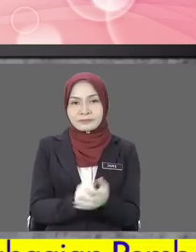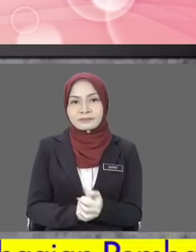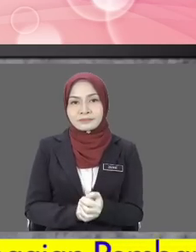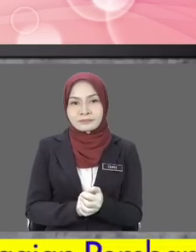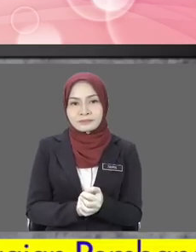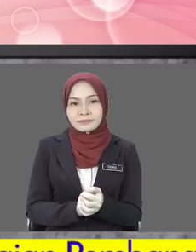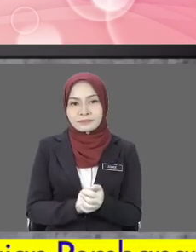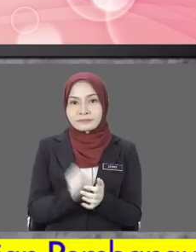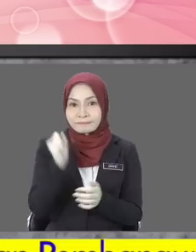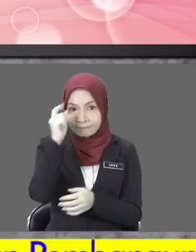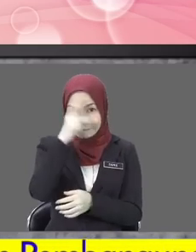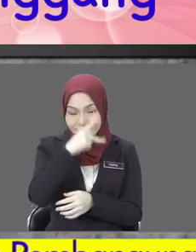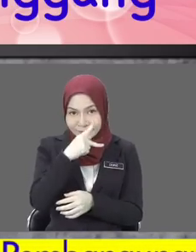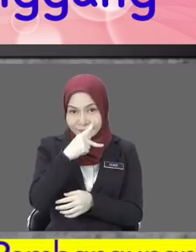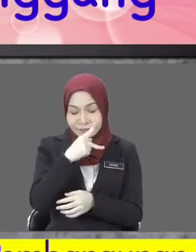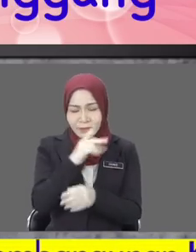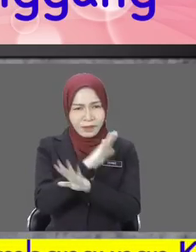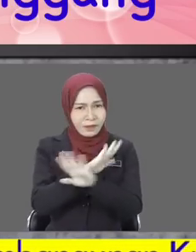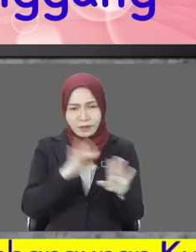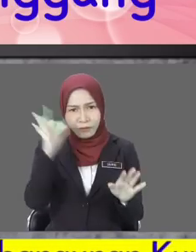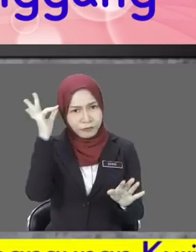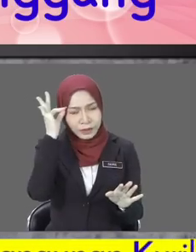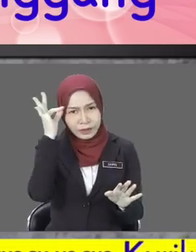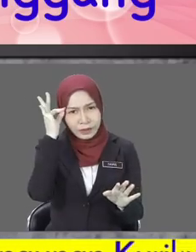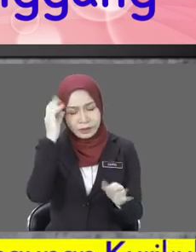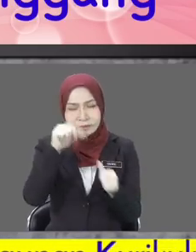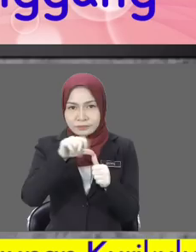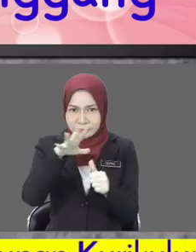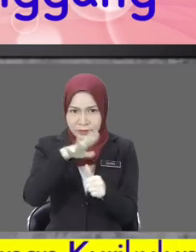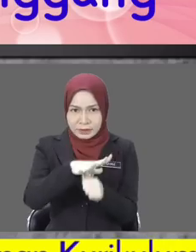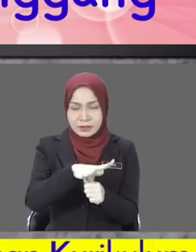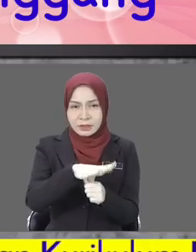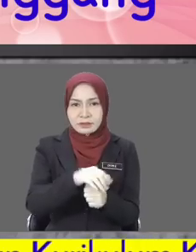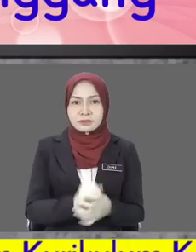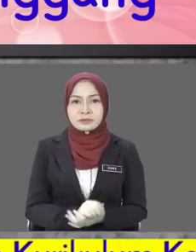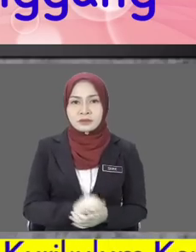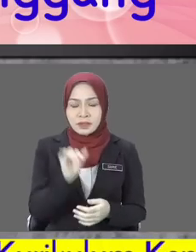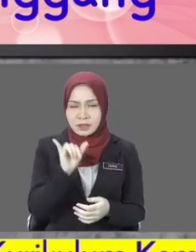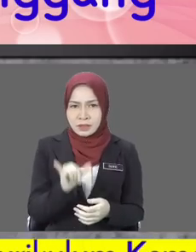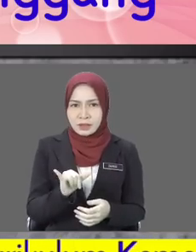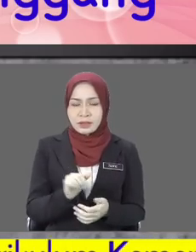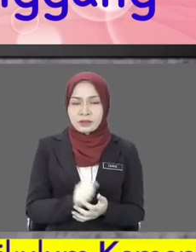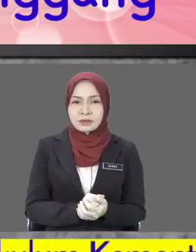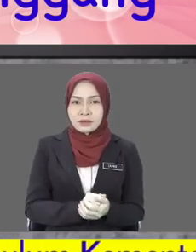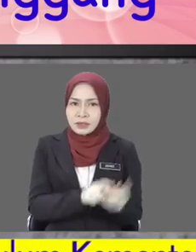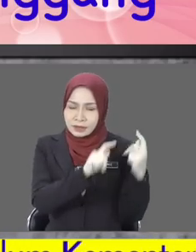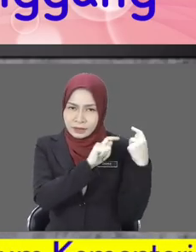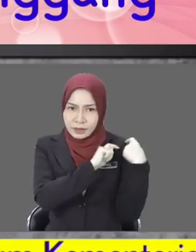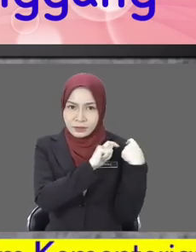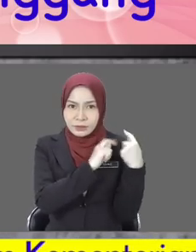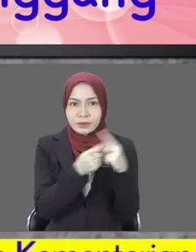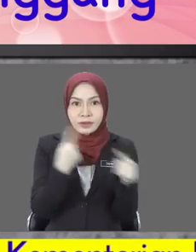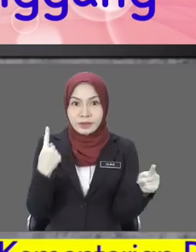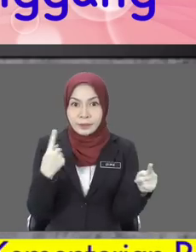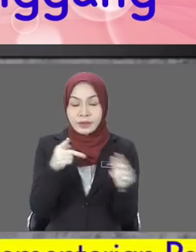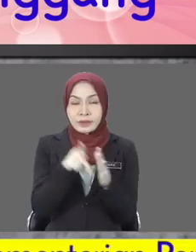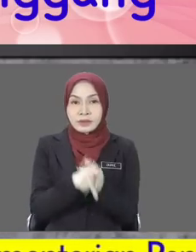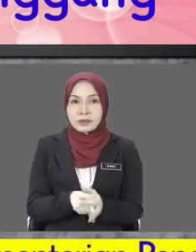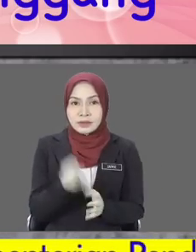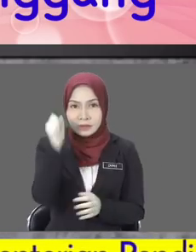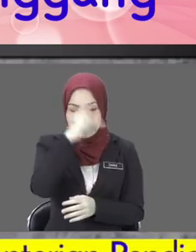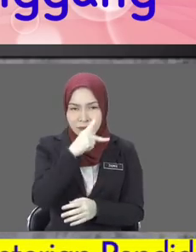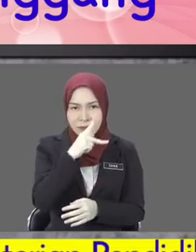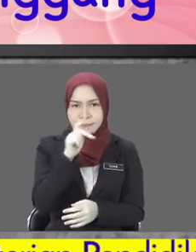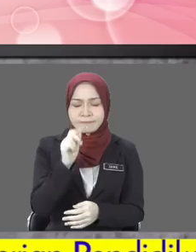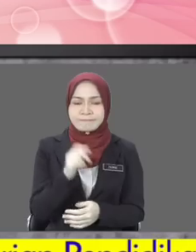panjang berikut juga tidak memikirkan kesan dan akibat yang bakal ditanggung daripada perbuatannya dengan